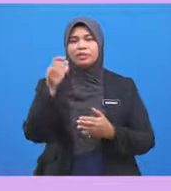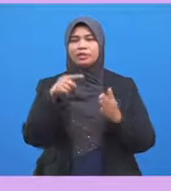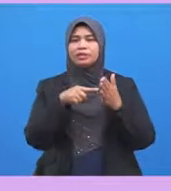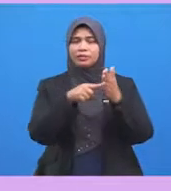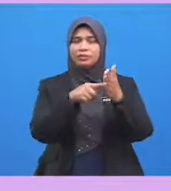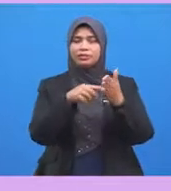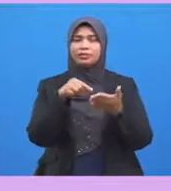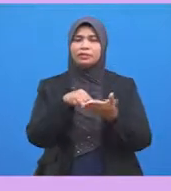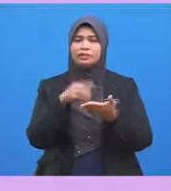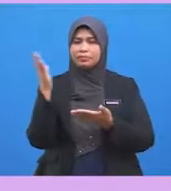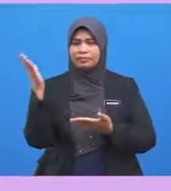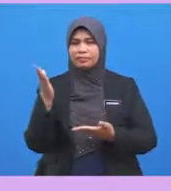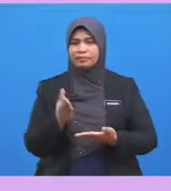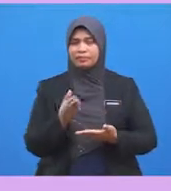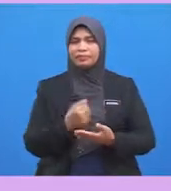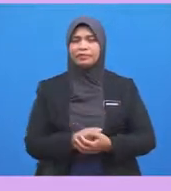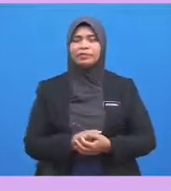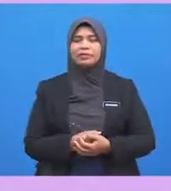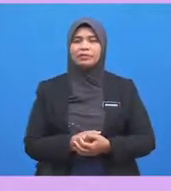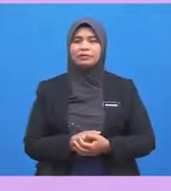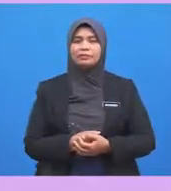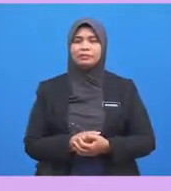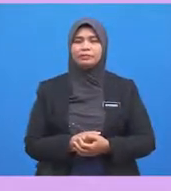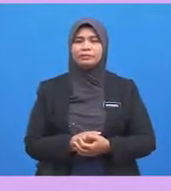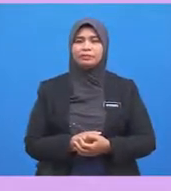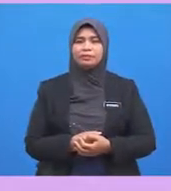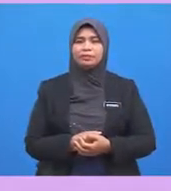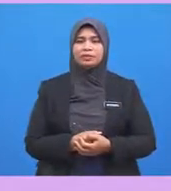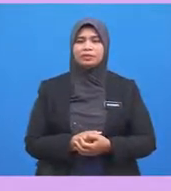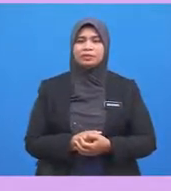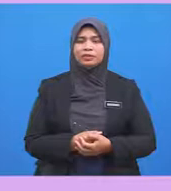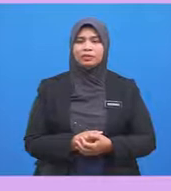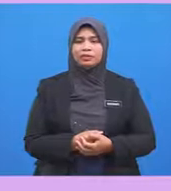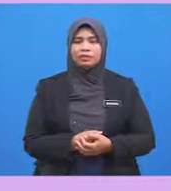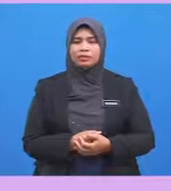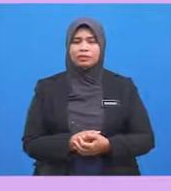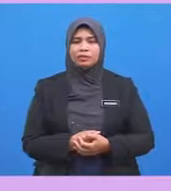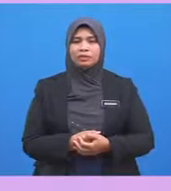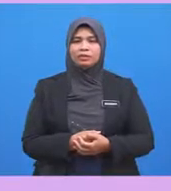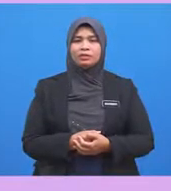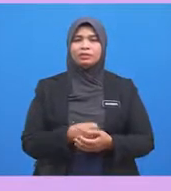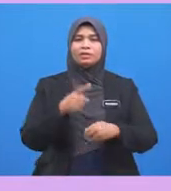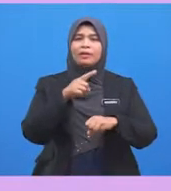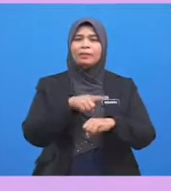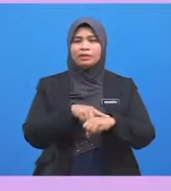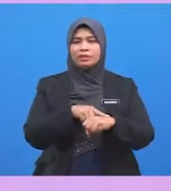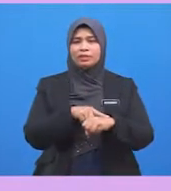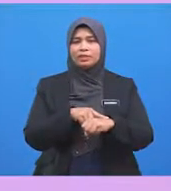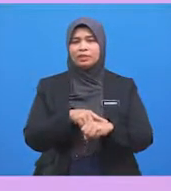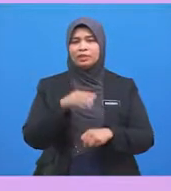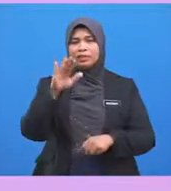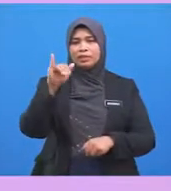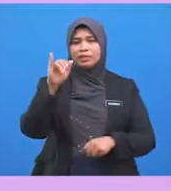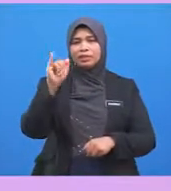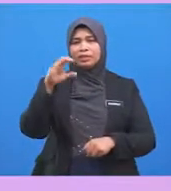ini. Amy, baca situasi ini. Situasinya begini. Semasa Yi